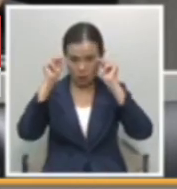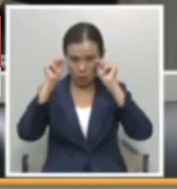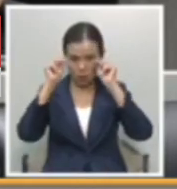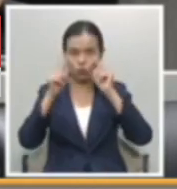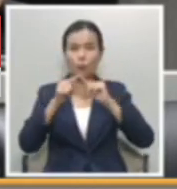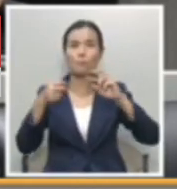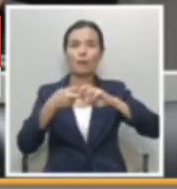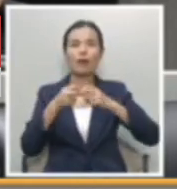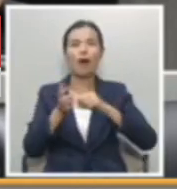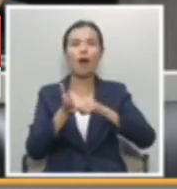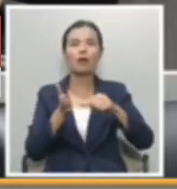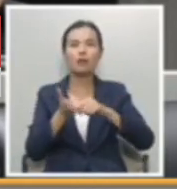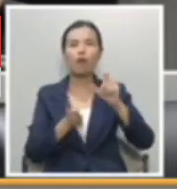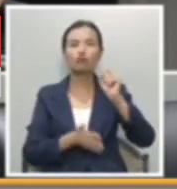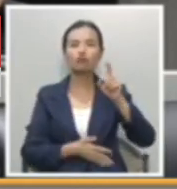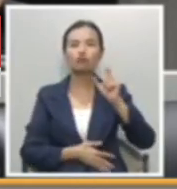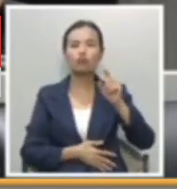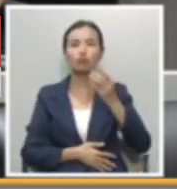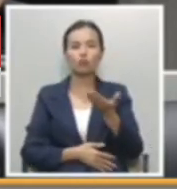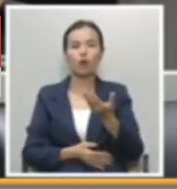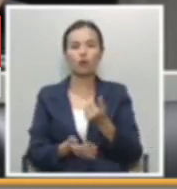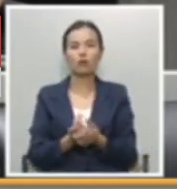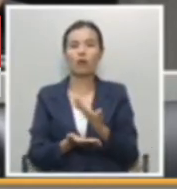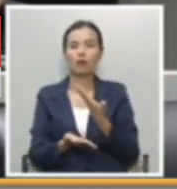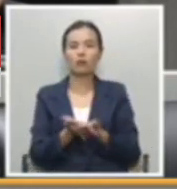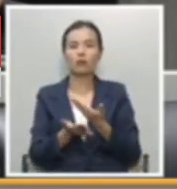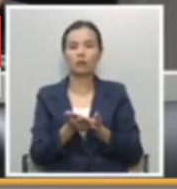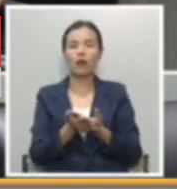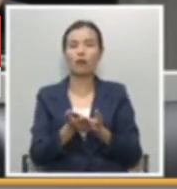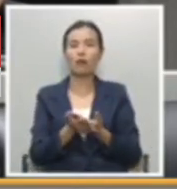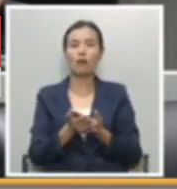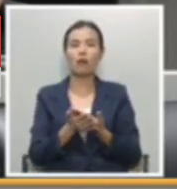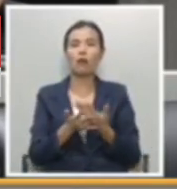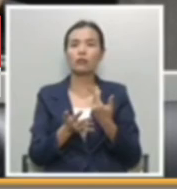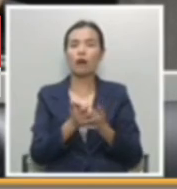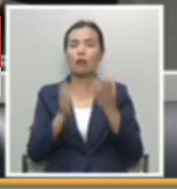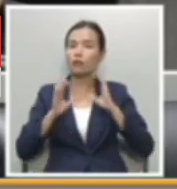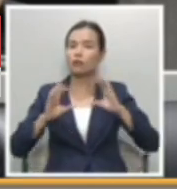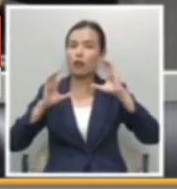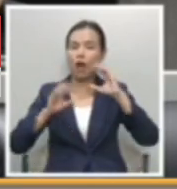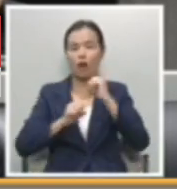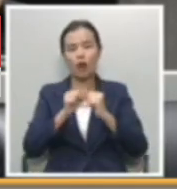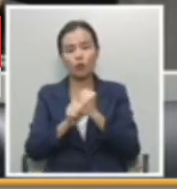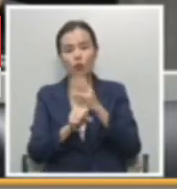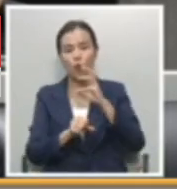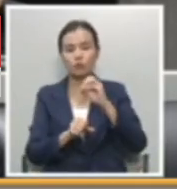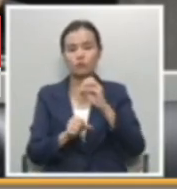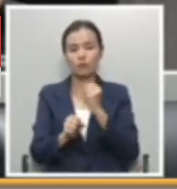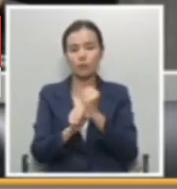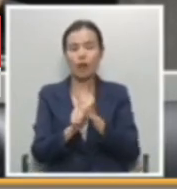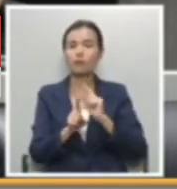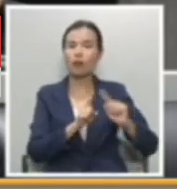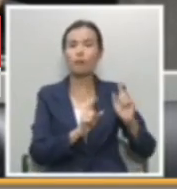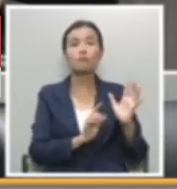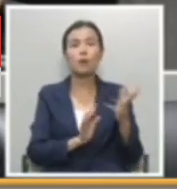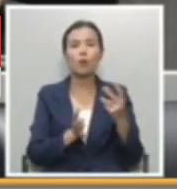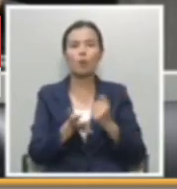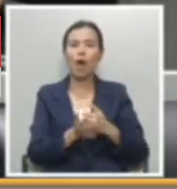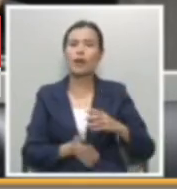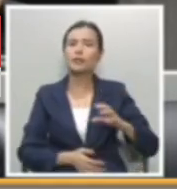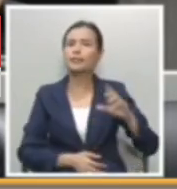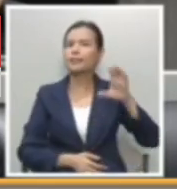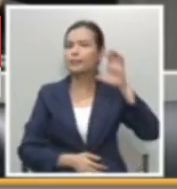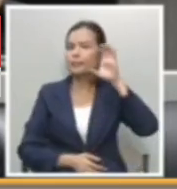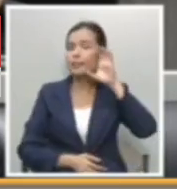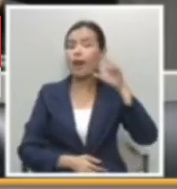การแก้ไขปัญหาฉุกเฉินเท่านั้นนะครับงบเบี้ยหวัดบำนาญผมไม่ได้พูดถึงงบประมาณนี้มันอยู่ที่ความเชื่อใจครับเพราะเป็นการตั้งลอ